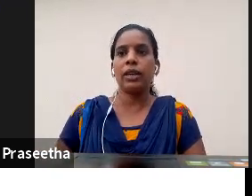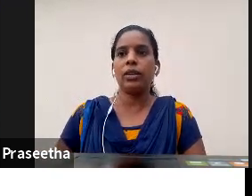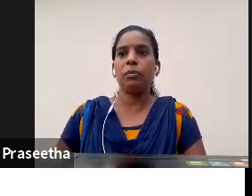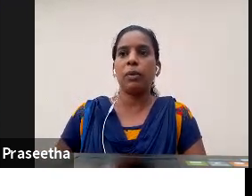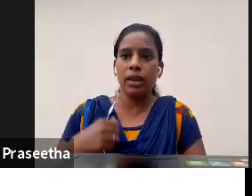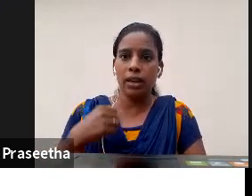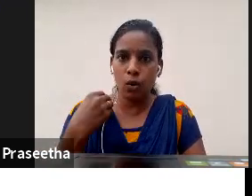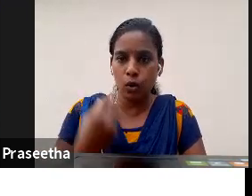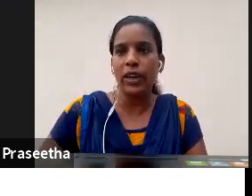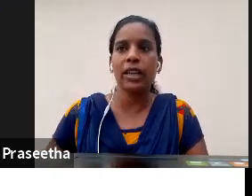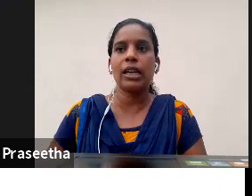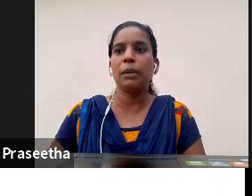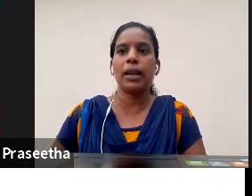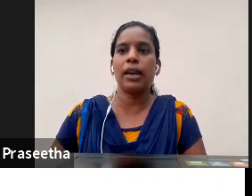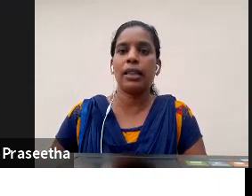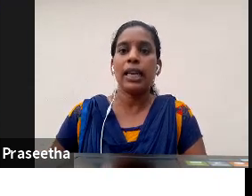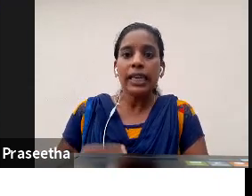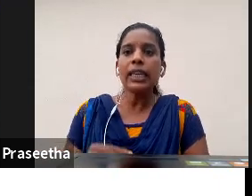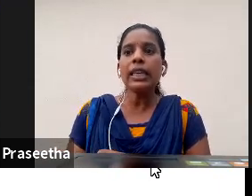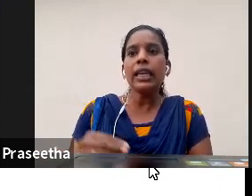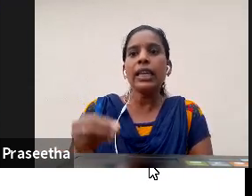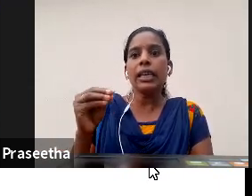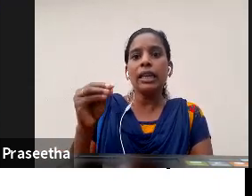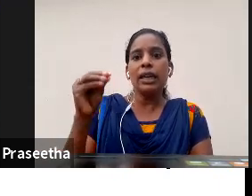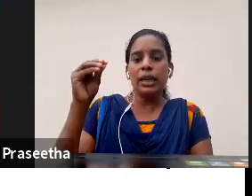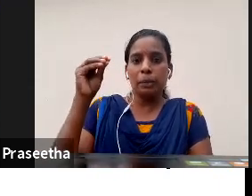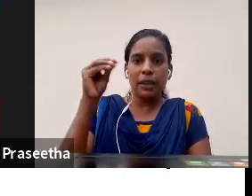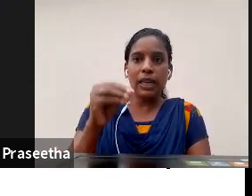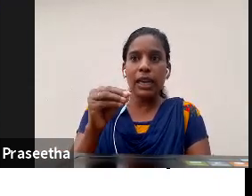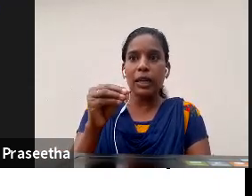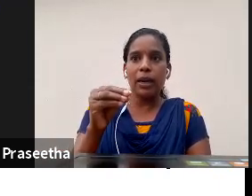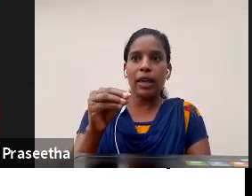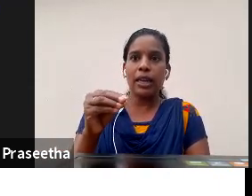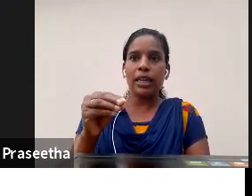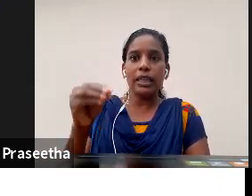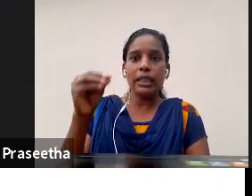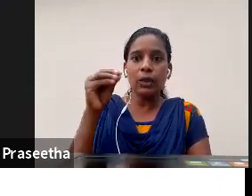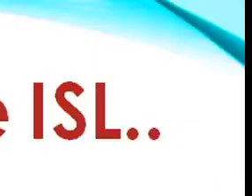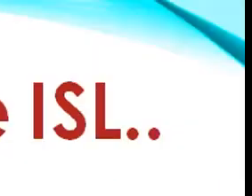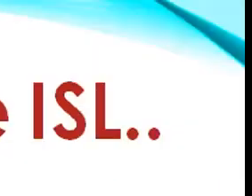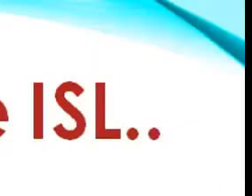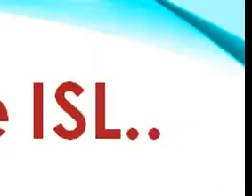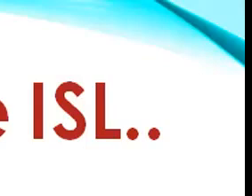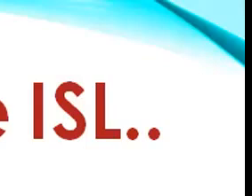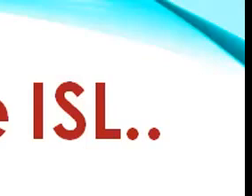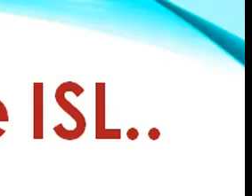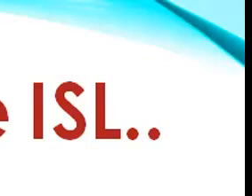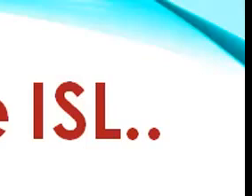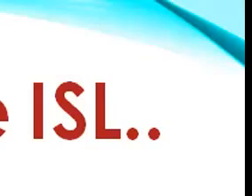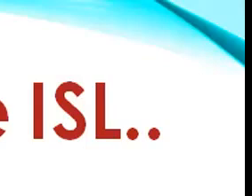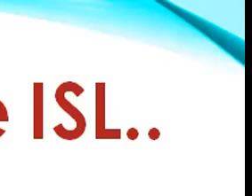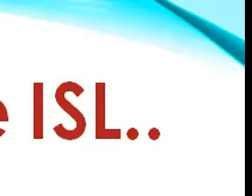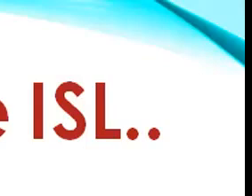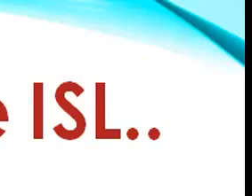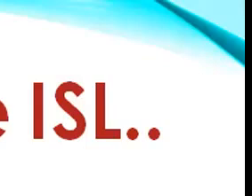പറയാൻ ഓർത്തു വെക്കണം എന്നാണ് പറയാനുള്ളത്. ഇനി എനിക്ക് പ്രധാനമായിട്ടും പറയാനുള്ളത് ഒരു യൂണിവേഴ്സൽ